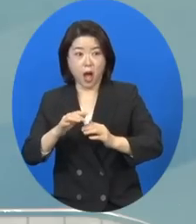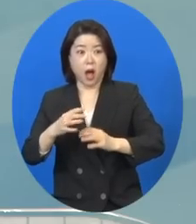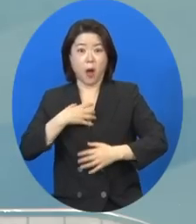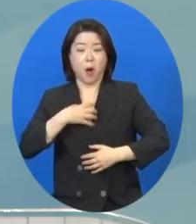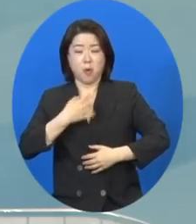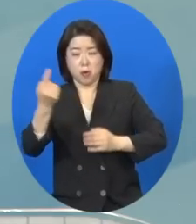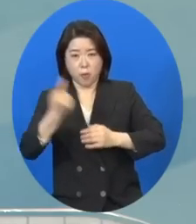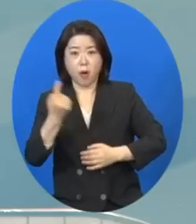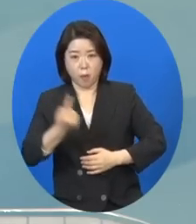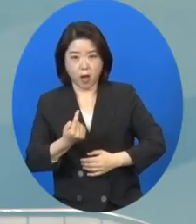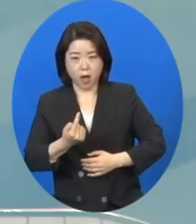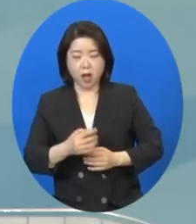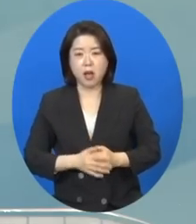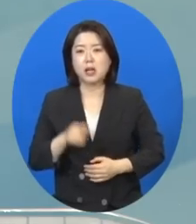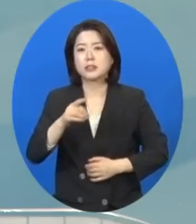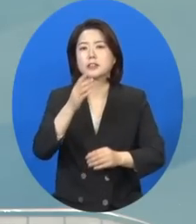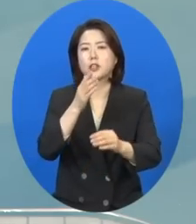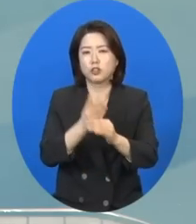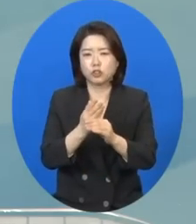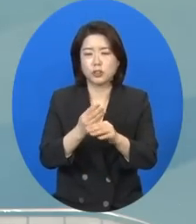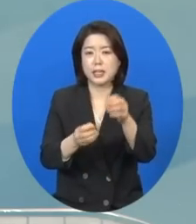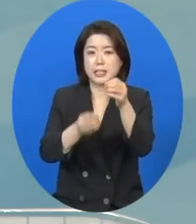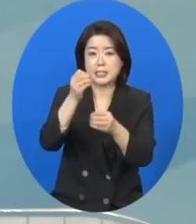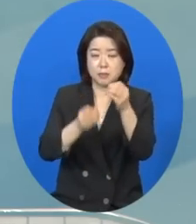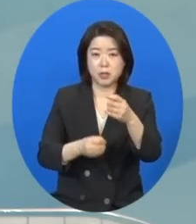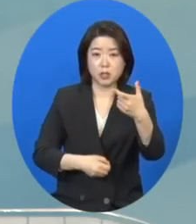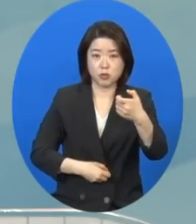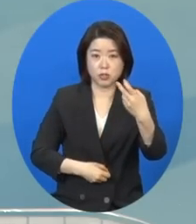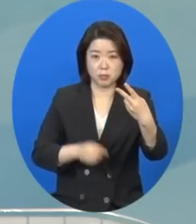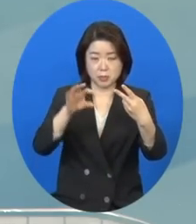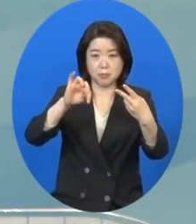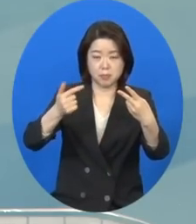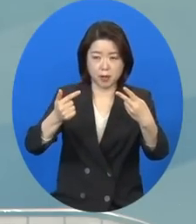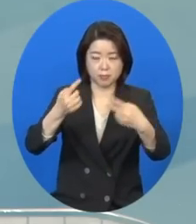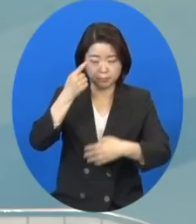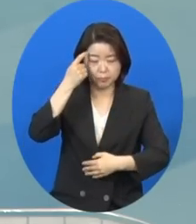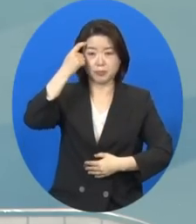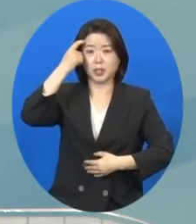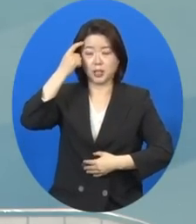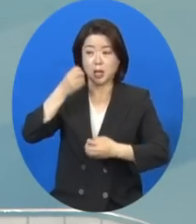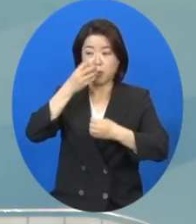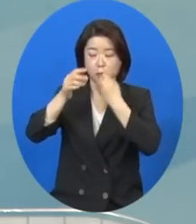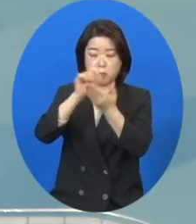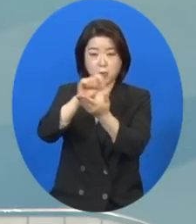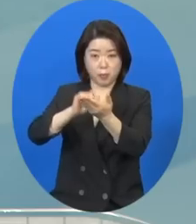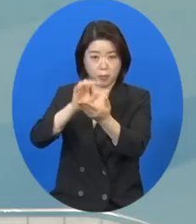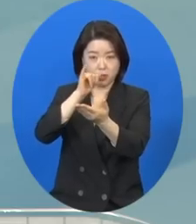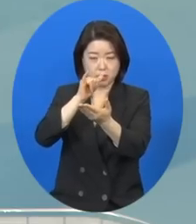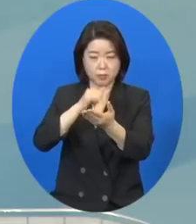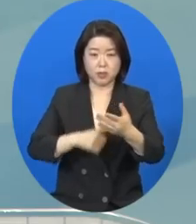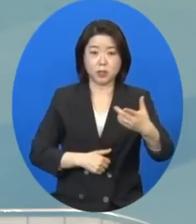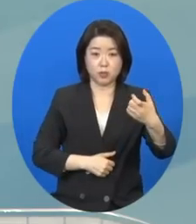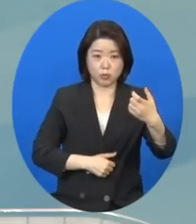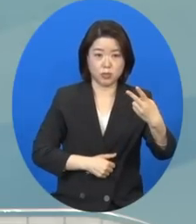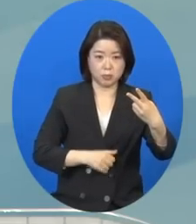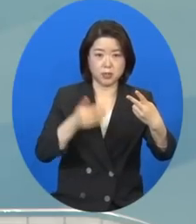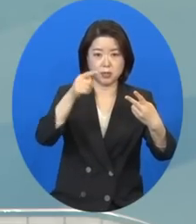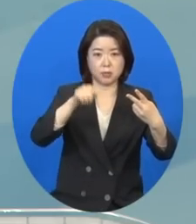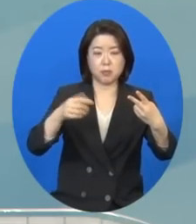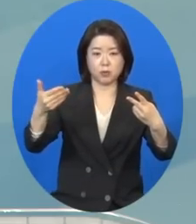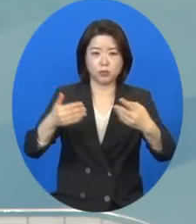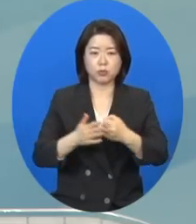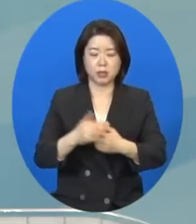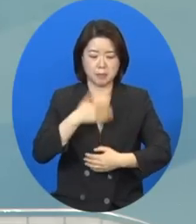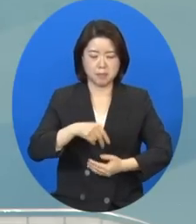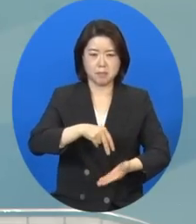순간까지 몰고 가죠 그러는 중에 시편 62편에서 깨달은 것을 이렇게 고백을 해요 시편 62편 9절에